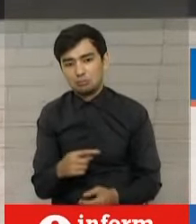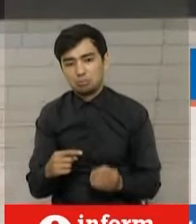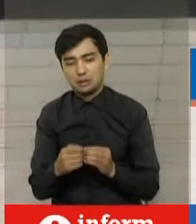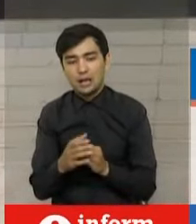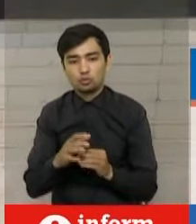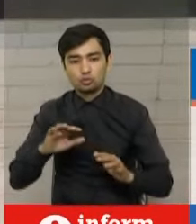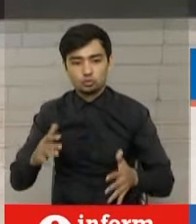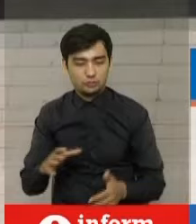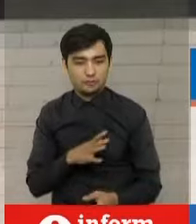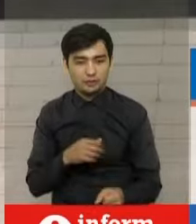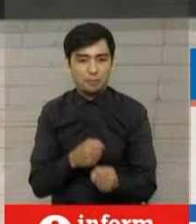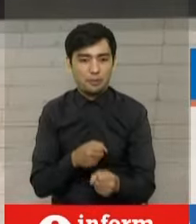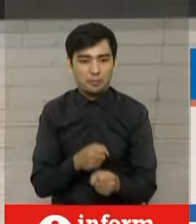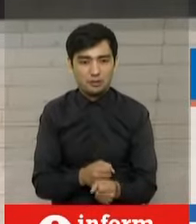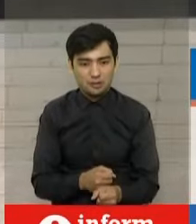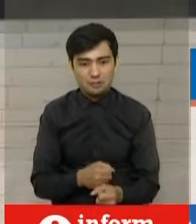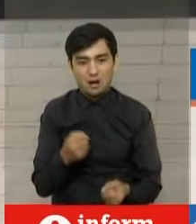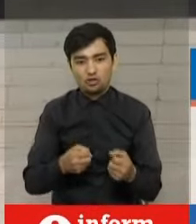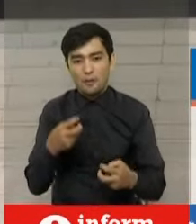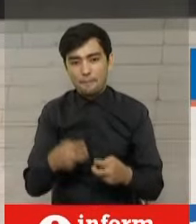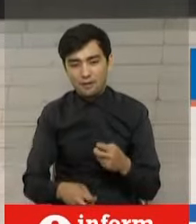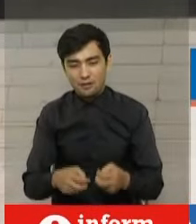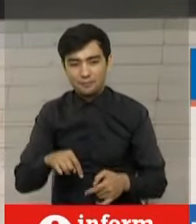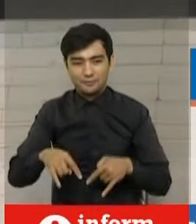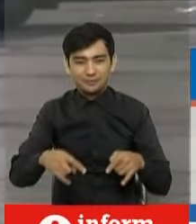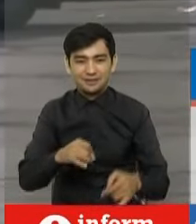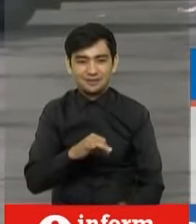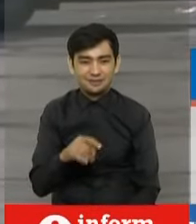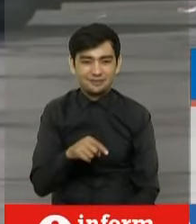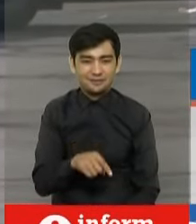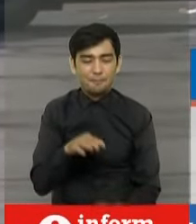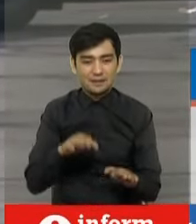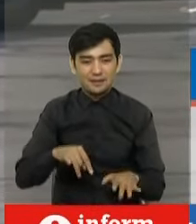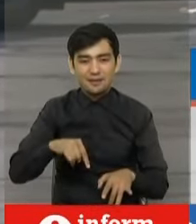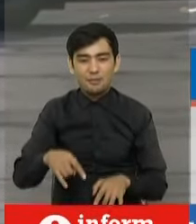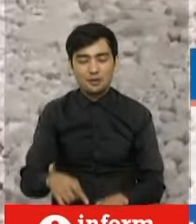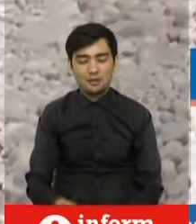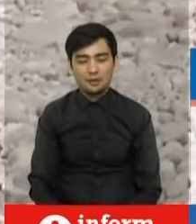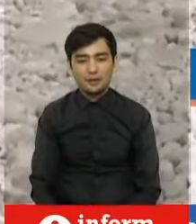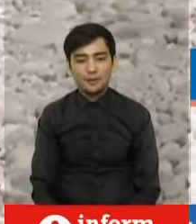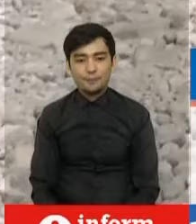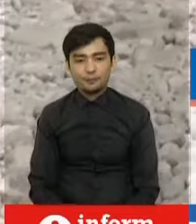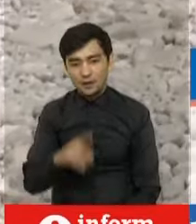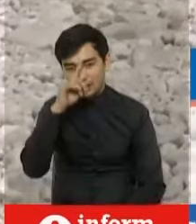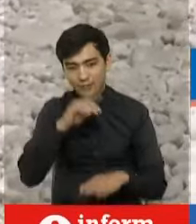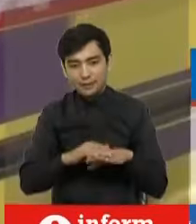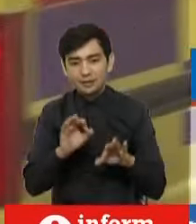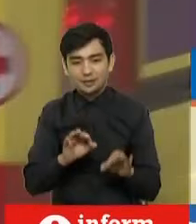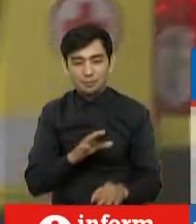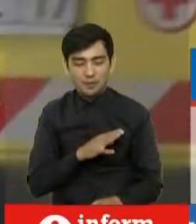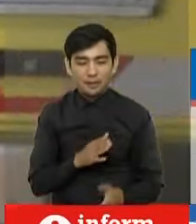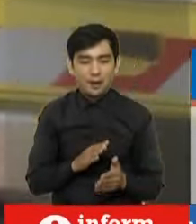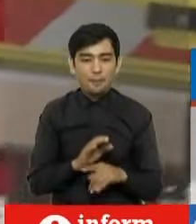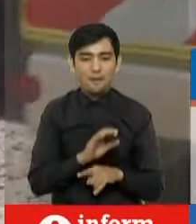которые повлекли автомобильные происшествия именно на основе появления ямы. В акимате рассказали, что уже